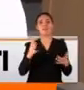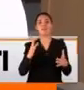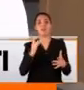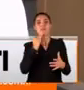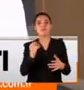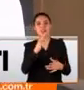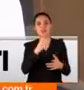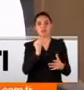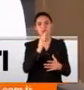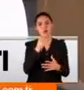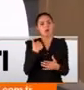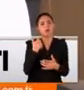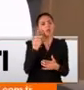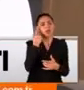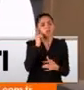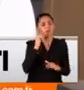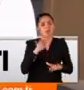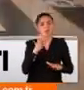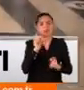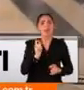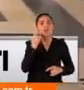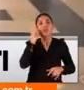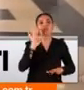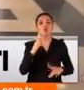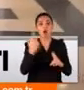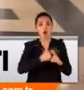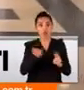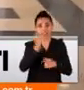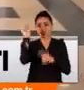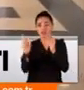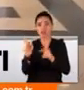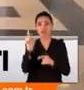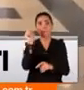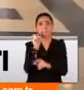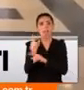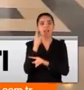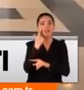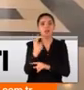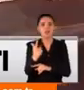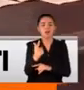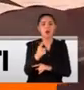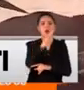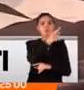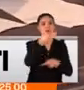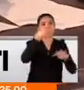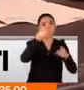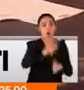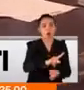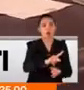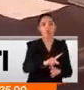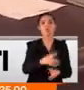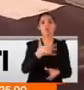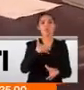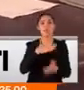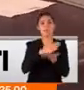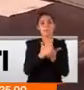olduğundan dolayı çok ciddiye almamıştık açıkçası. Yani, otel çalışanları gelen bir mektupla Charlie'nin hayatını kaybettiğini ve